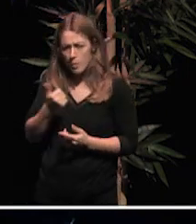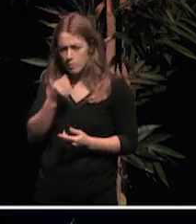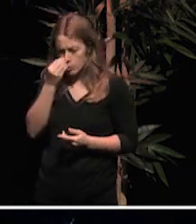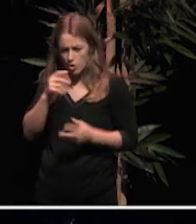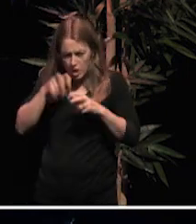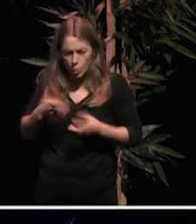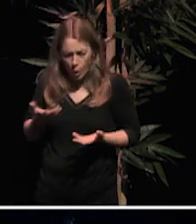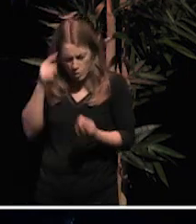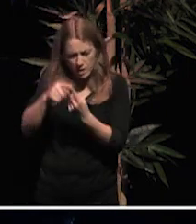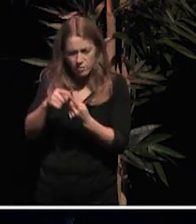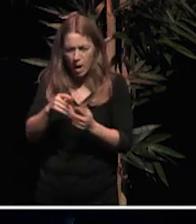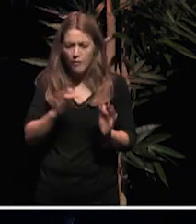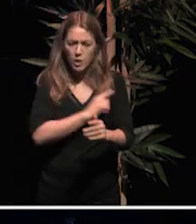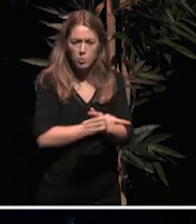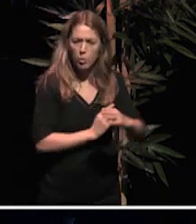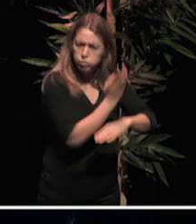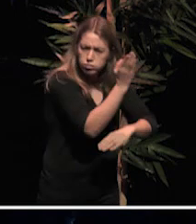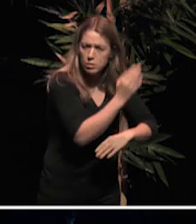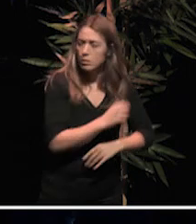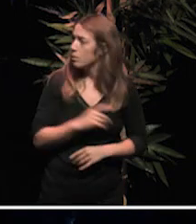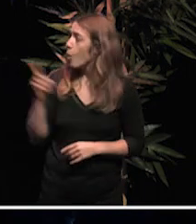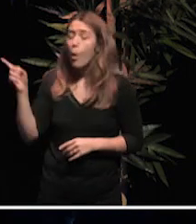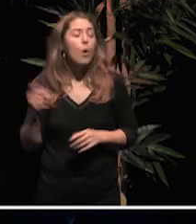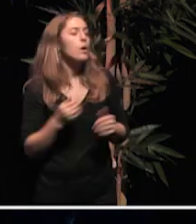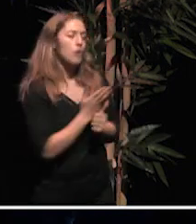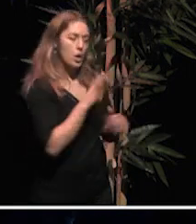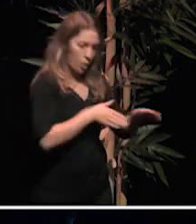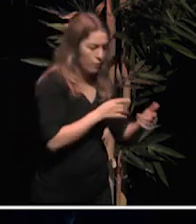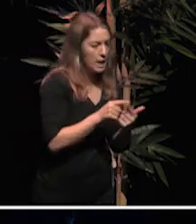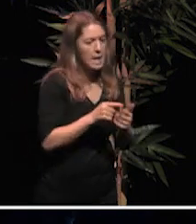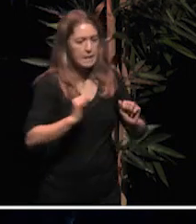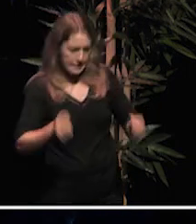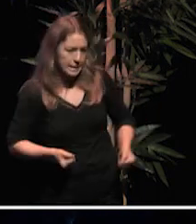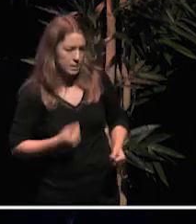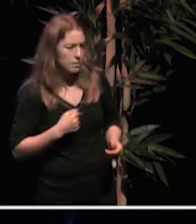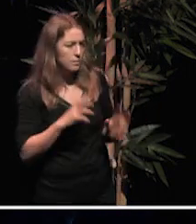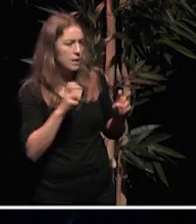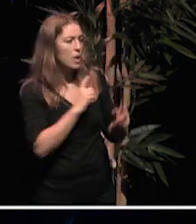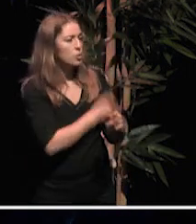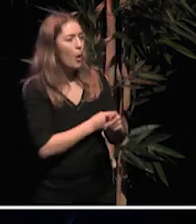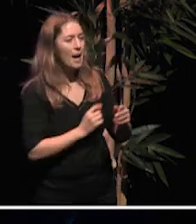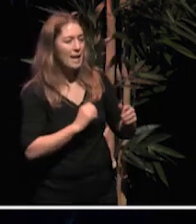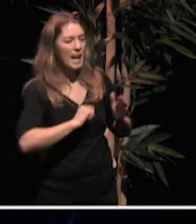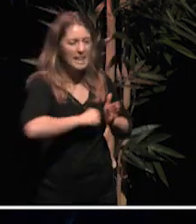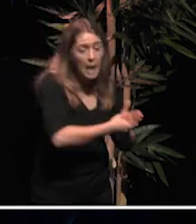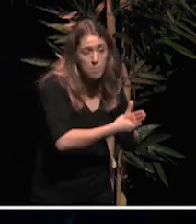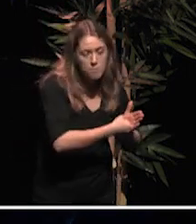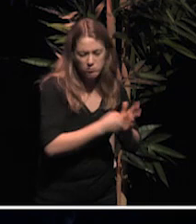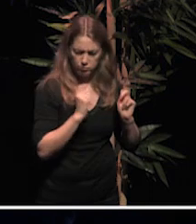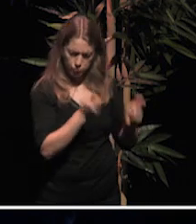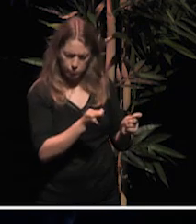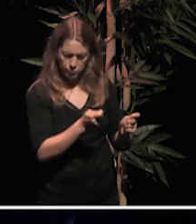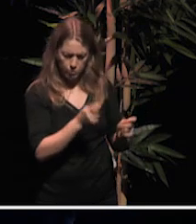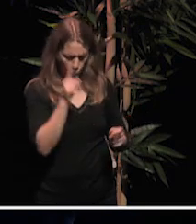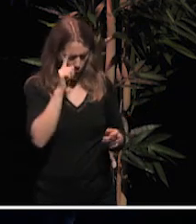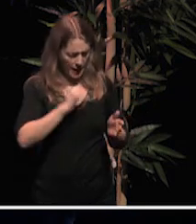Alors d'abord, on parlait de sport extrême que je pratique en ski et en surf. Je pense que ce qu'on dit extrême vient du danger, effectivement,